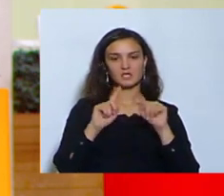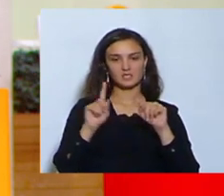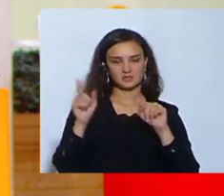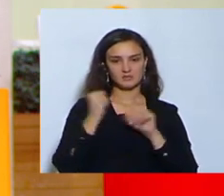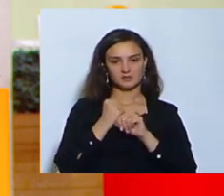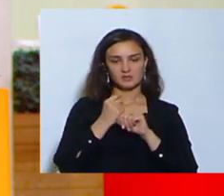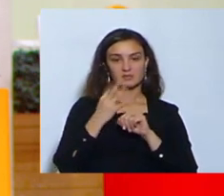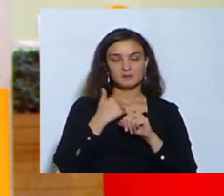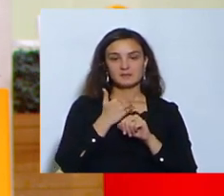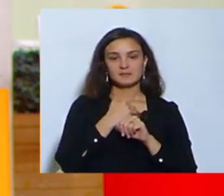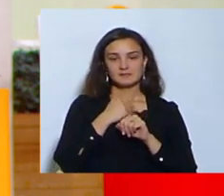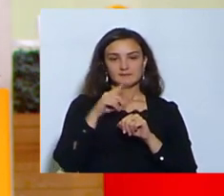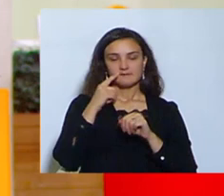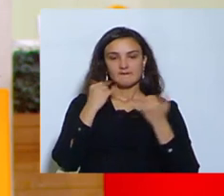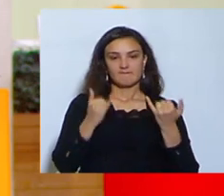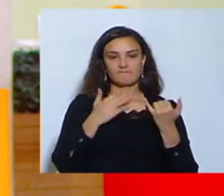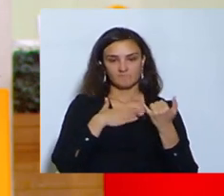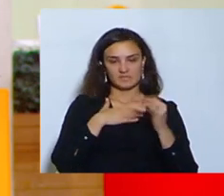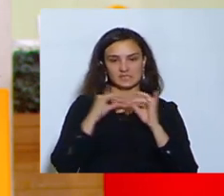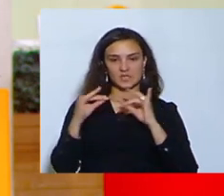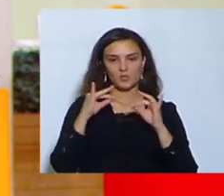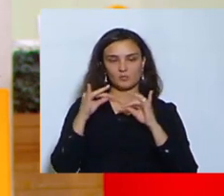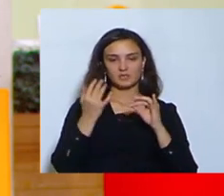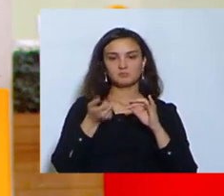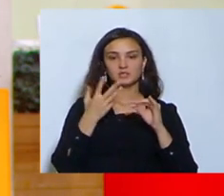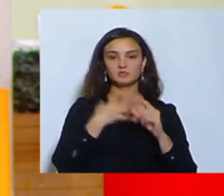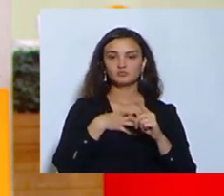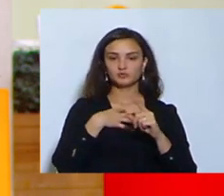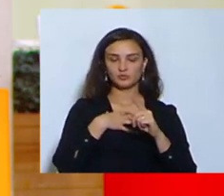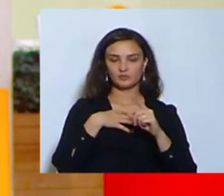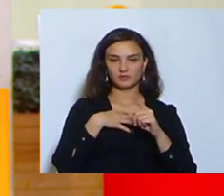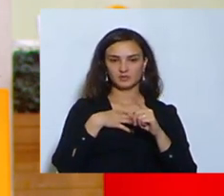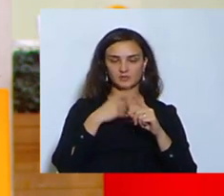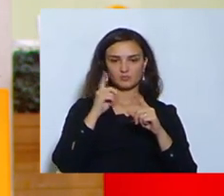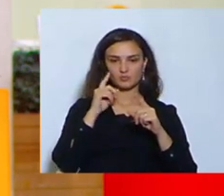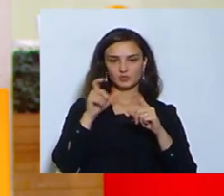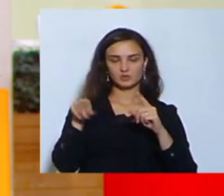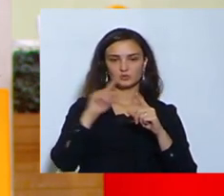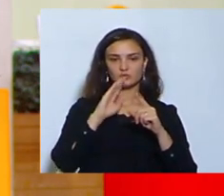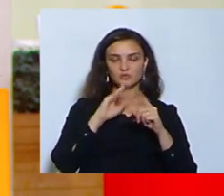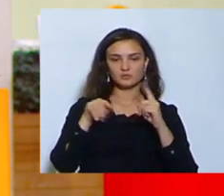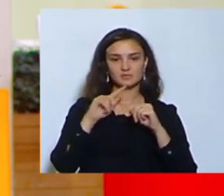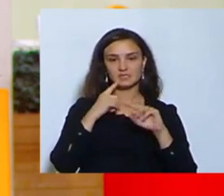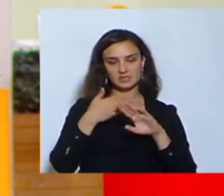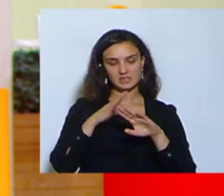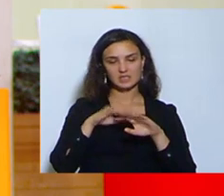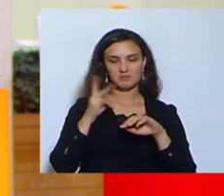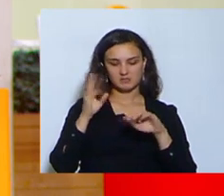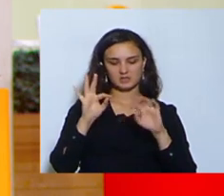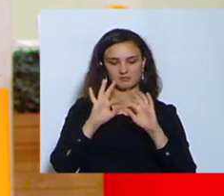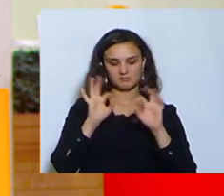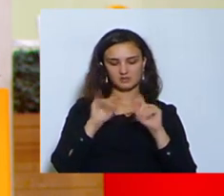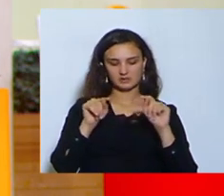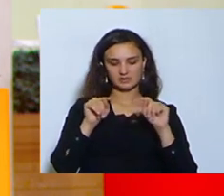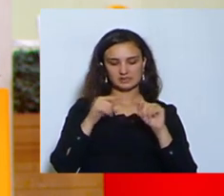მაგრამ მე მინდა ვთქვა, რომ ახლა ჩვენი საუბარი რამდენად ახდენს გავლენას მოზარდ გოგონებზეც ნელი სათქმელია, თუმცა